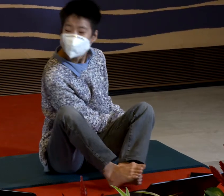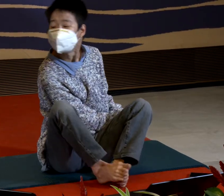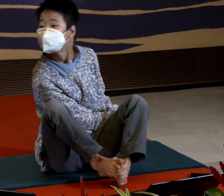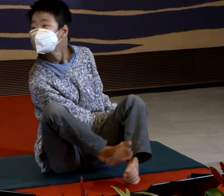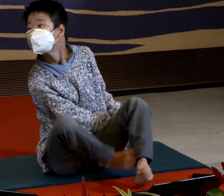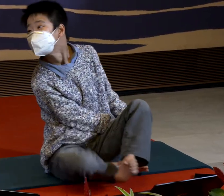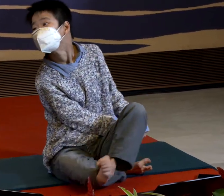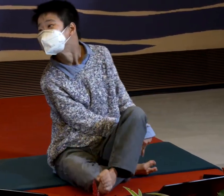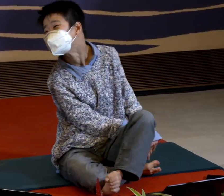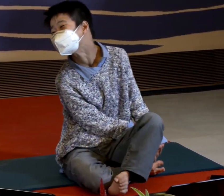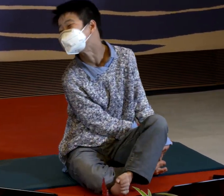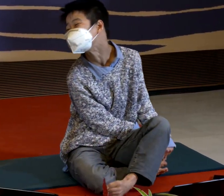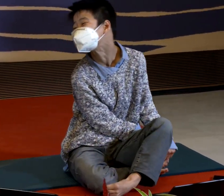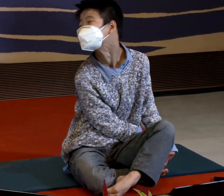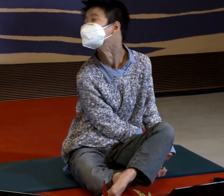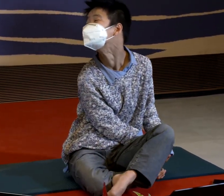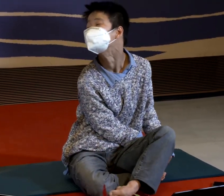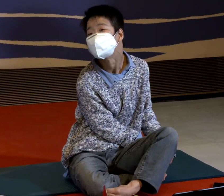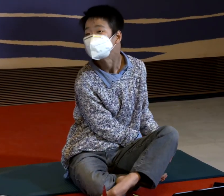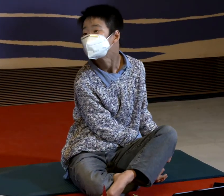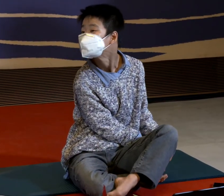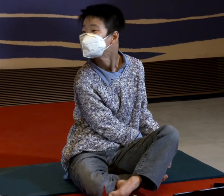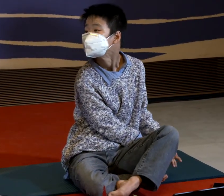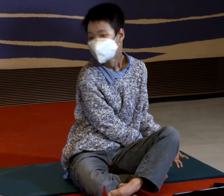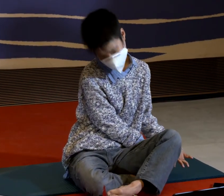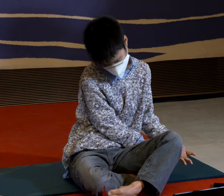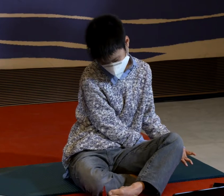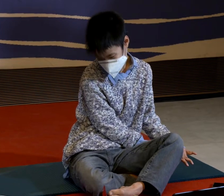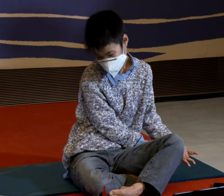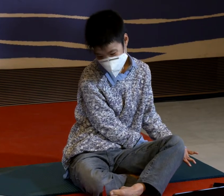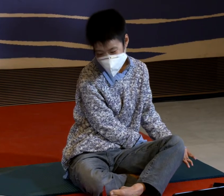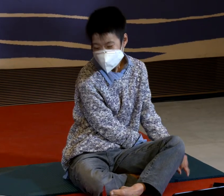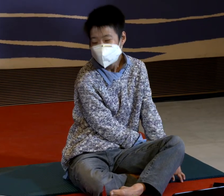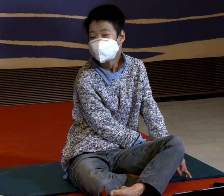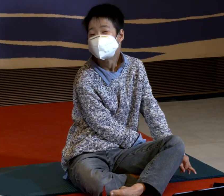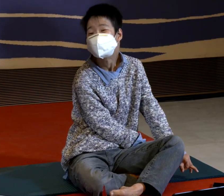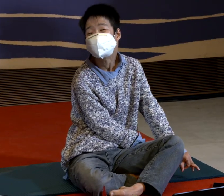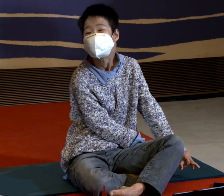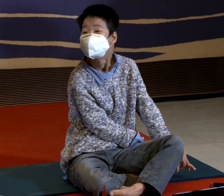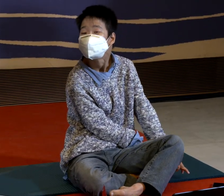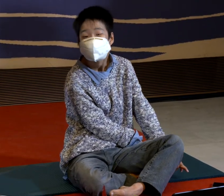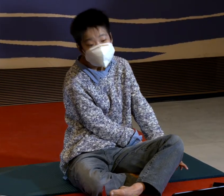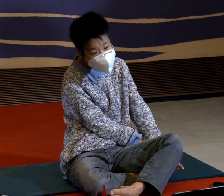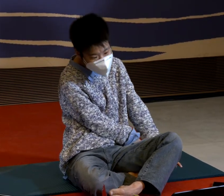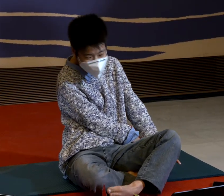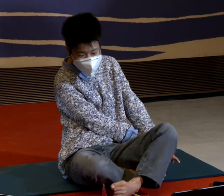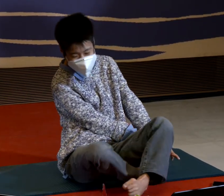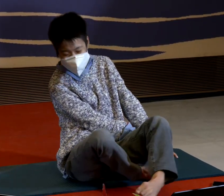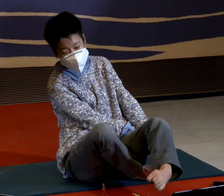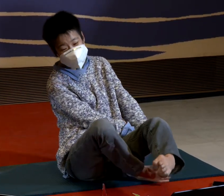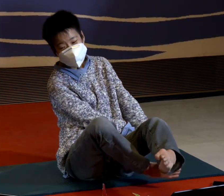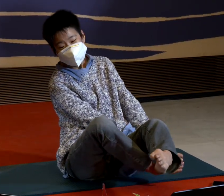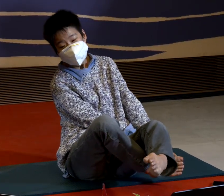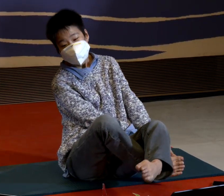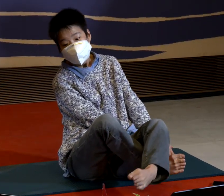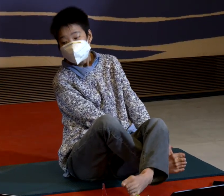Virginia Woolf affirme que, pour écrire, les femmes ont besoin d'un espace à elles. Alors, oui, bien sûr que pour